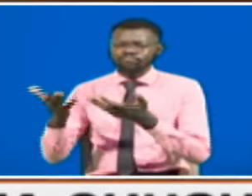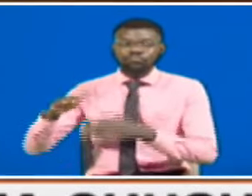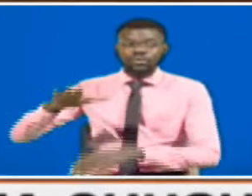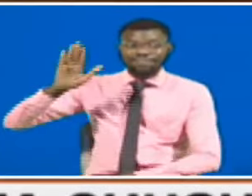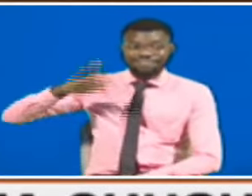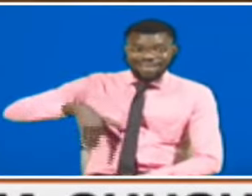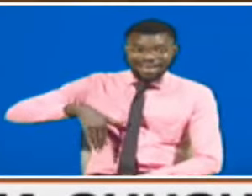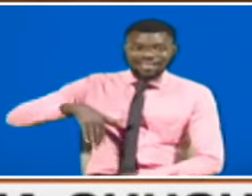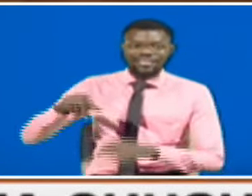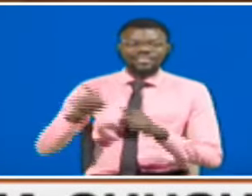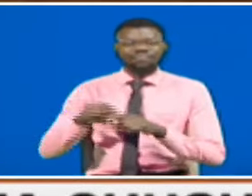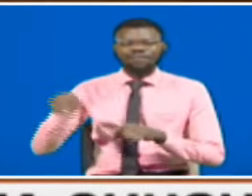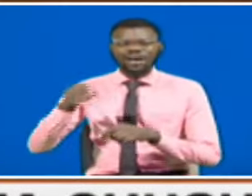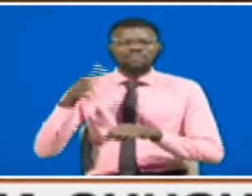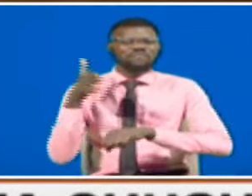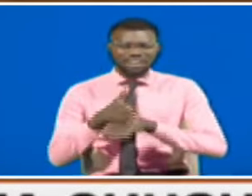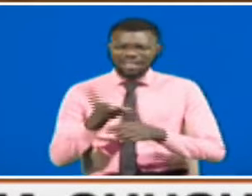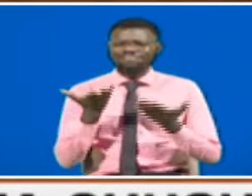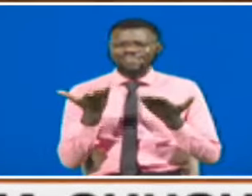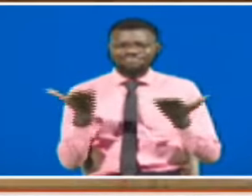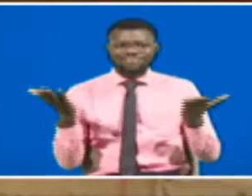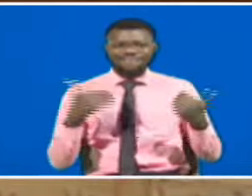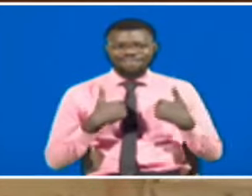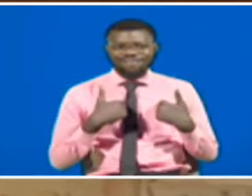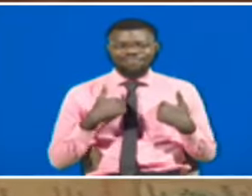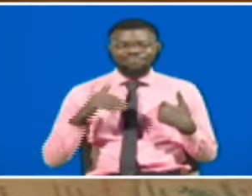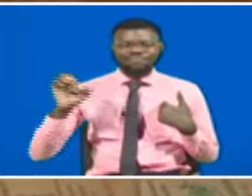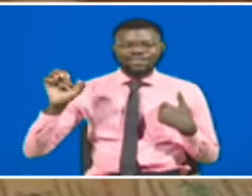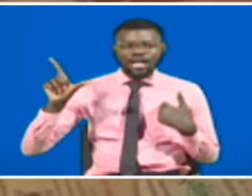ghushi. Elvis Kosgei, KT News,